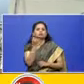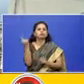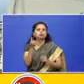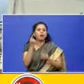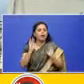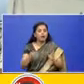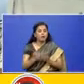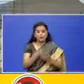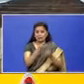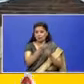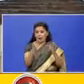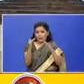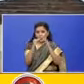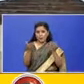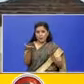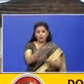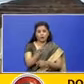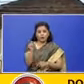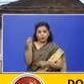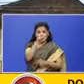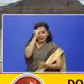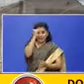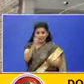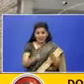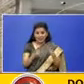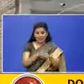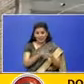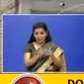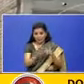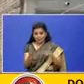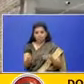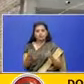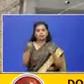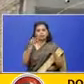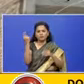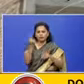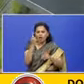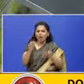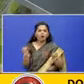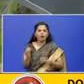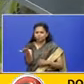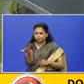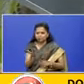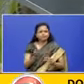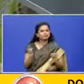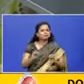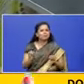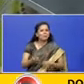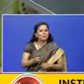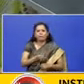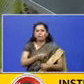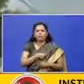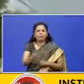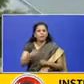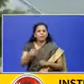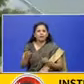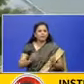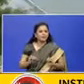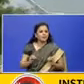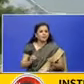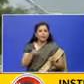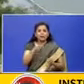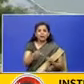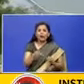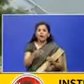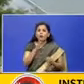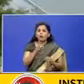में महीने के आखिर में बिजली का बिल नहीं आ रहा, बल्कि बिजली से कमाई